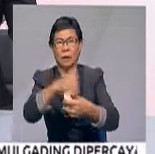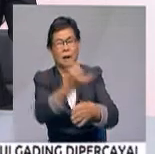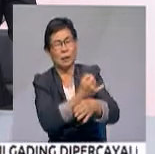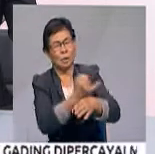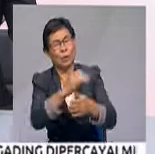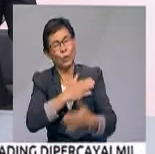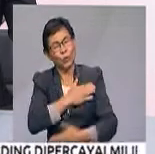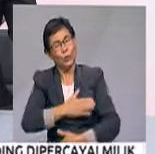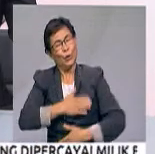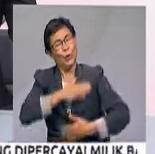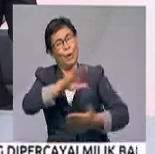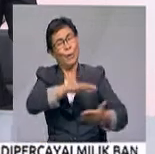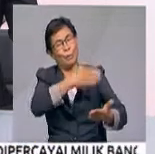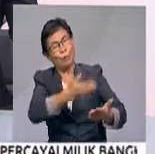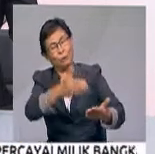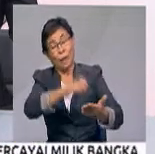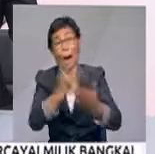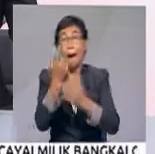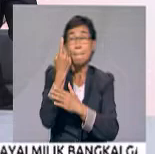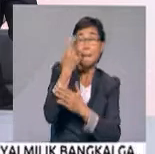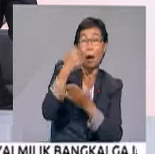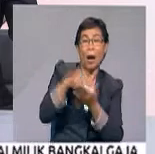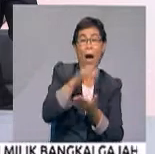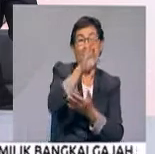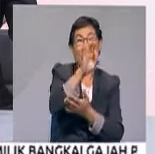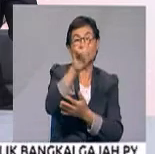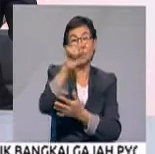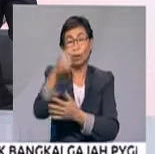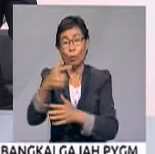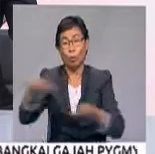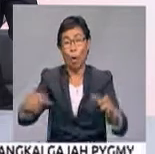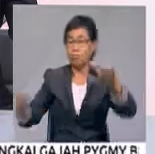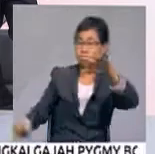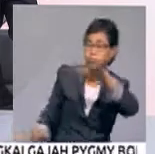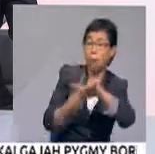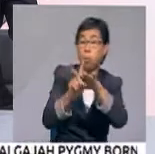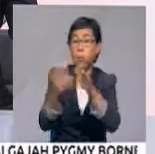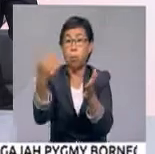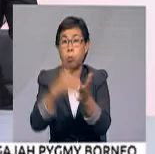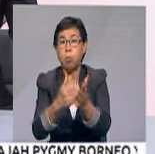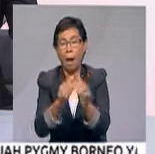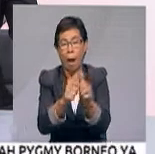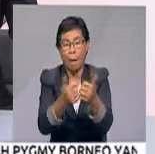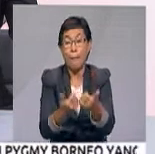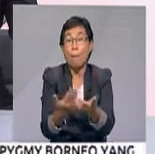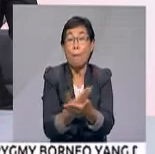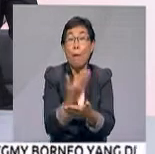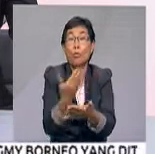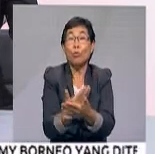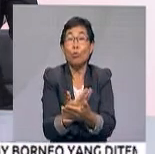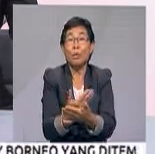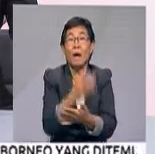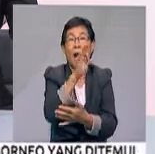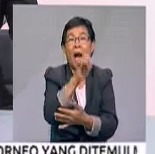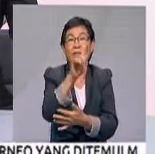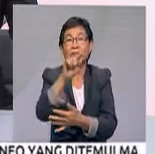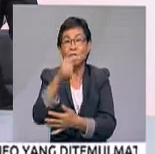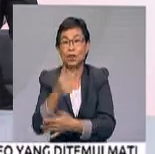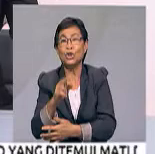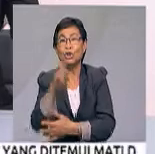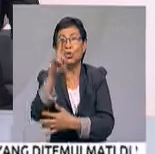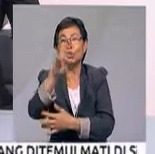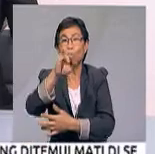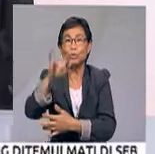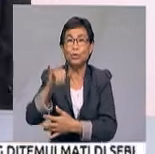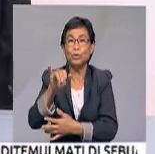industri hiburan. Dan baru-baru ini FTG telah membuat kemunculan semula menerusi album baharu berjudul FTGU